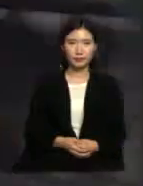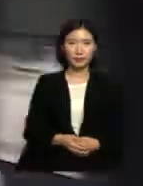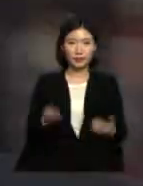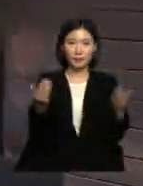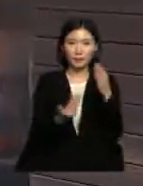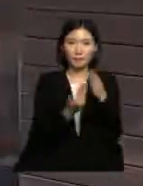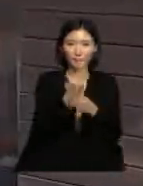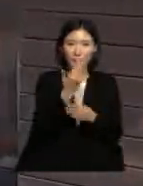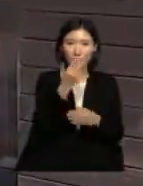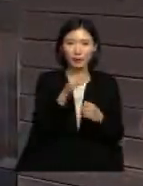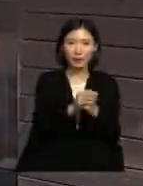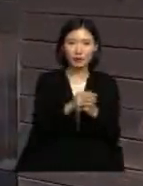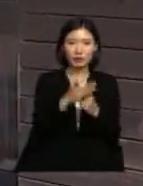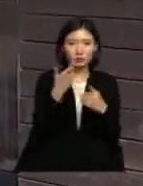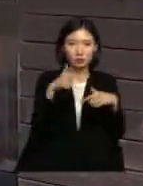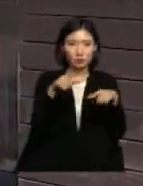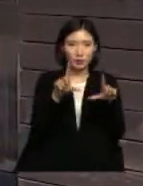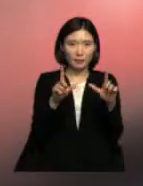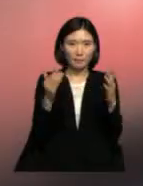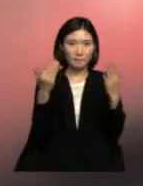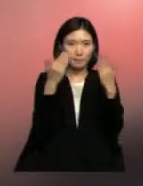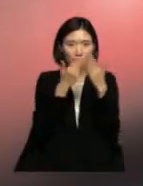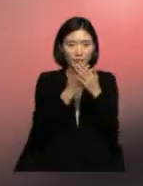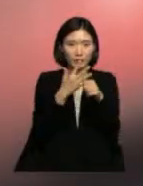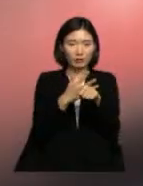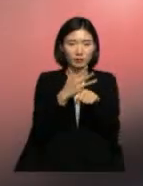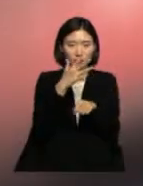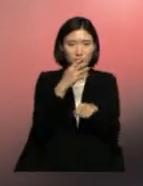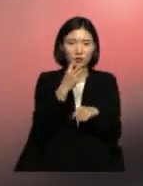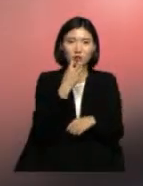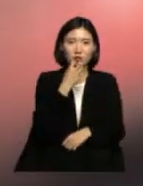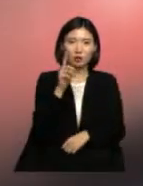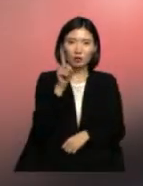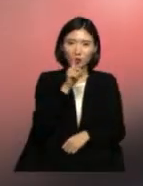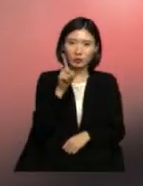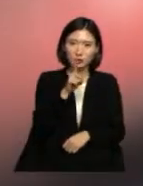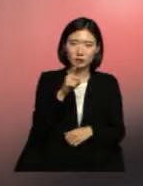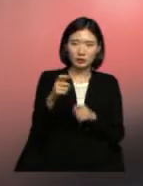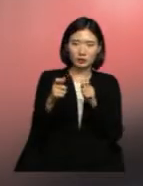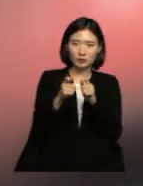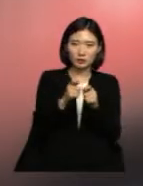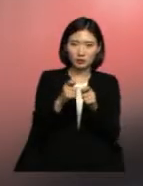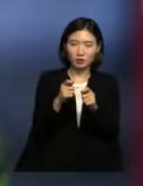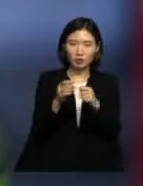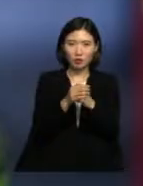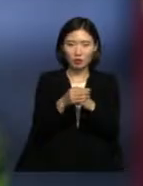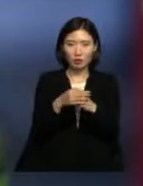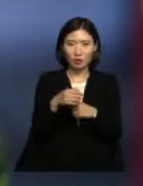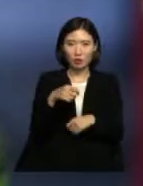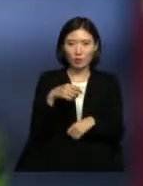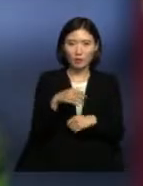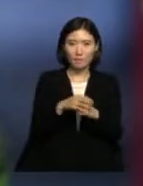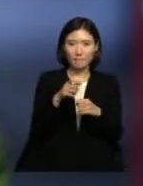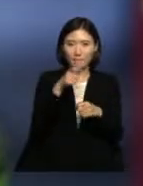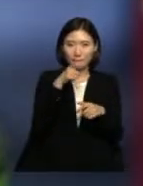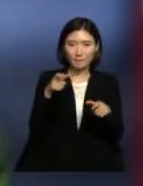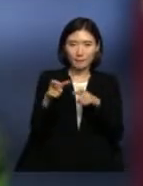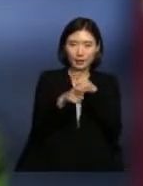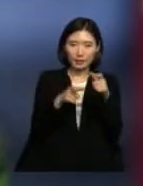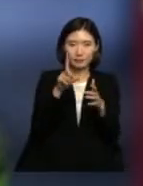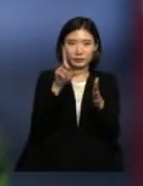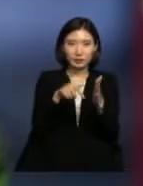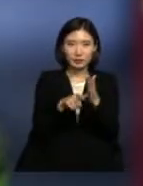사건이 일어난 건 지난달 19일 밤 8시경 서울 모구청 인근 한 술집에서 진행된 회식 자리입니다. 4급 공무원 정모